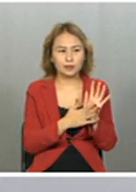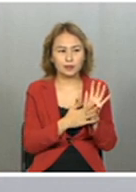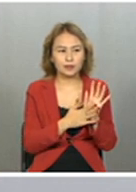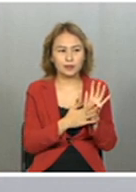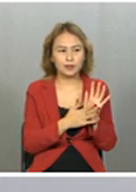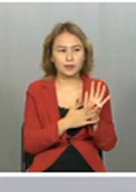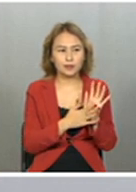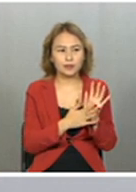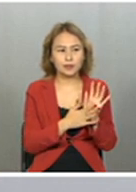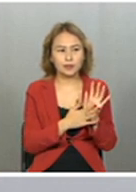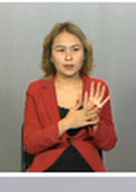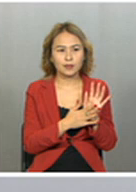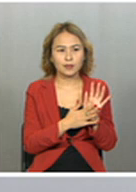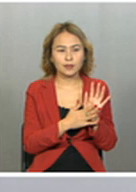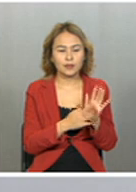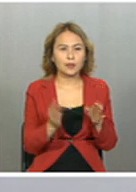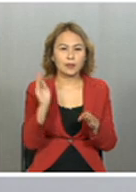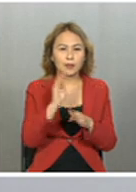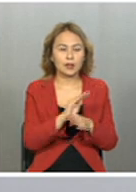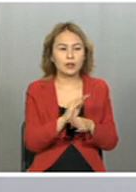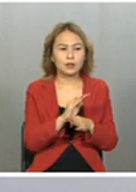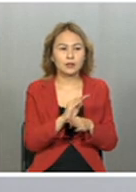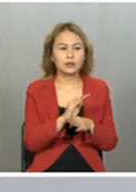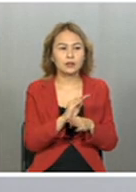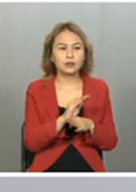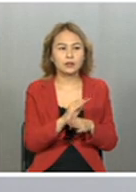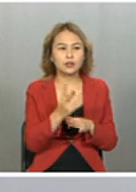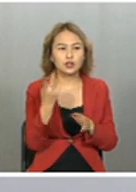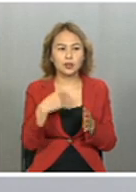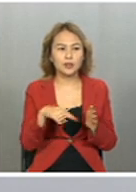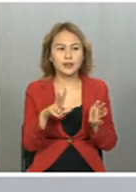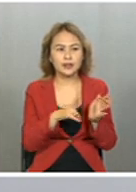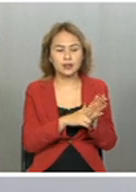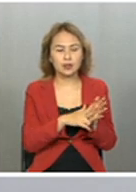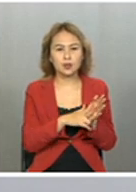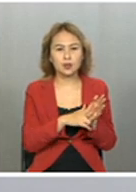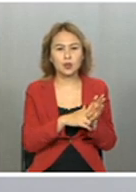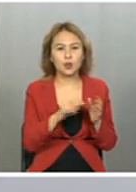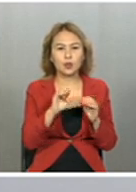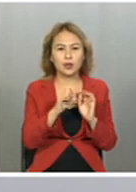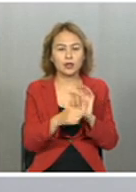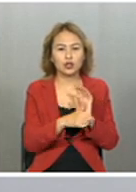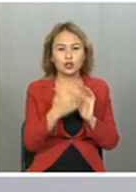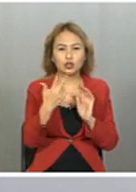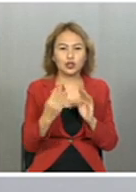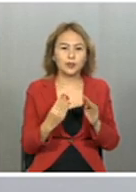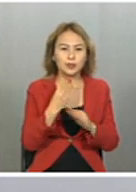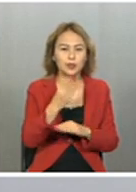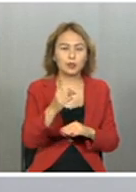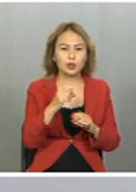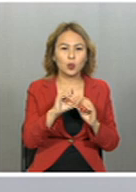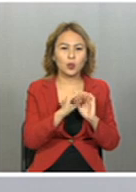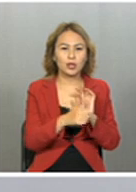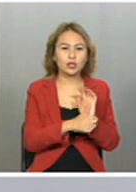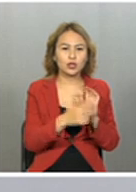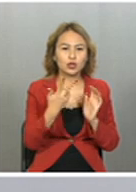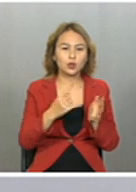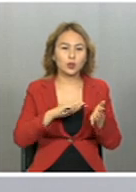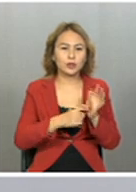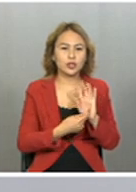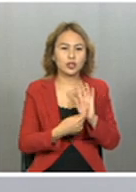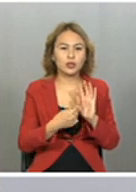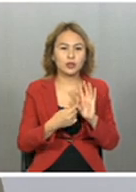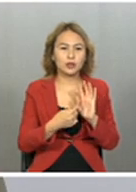Барлығына толықтауыш көбейткіш береміз. 28-ден 16-ға 3-тен беремін. Себебі 28 пен 3-тің көбейтінісі